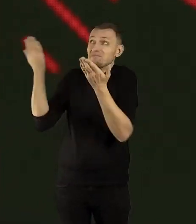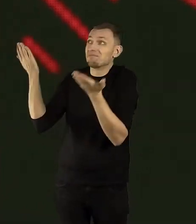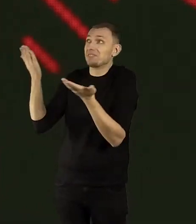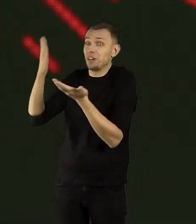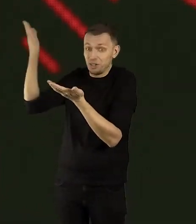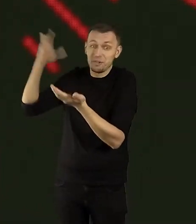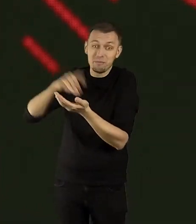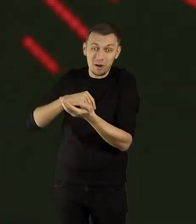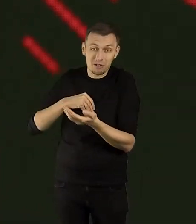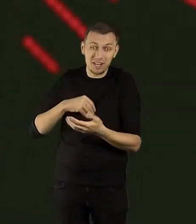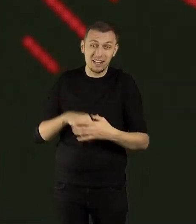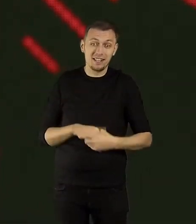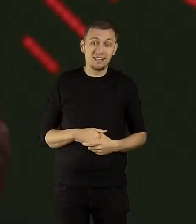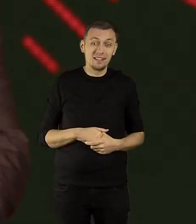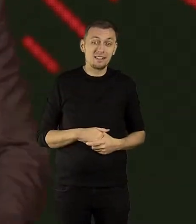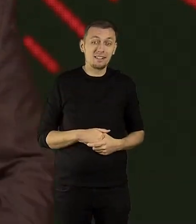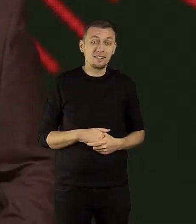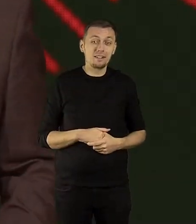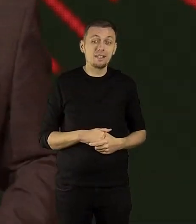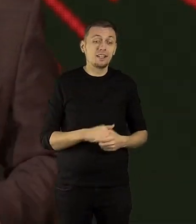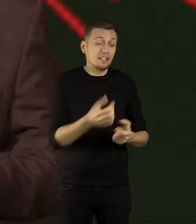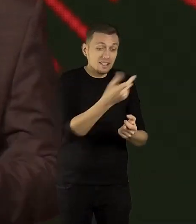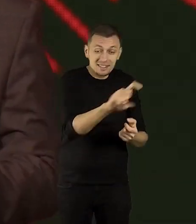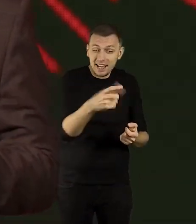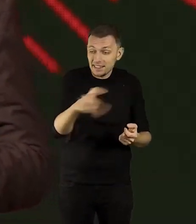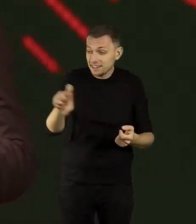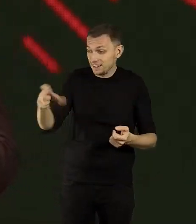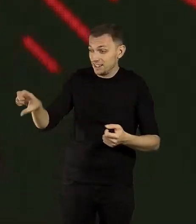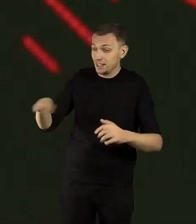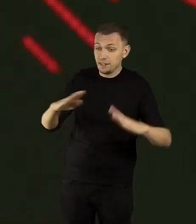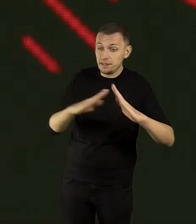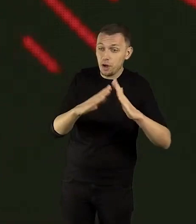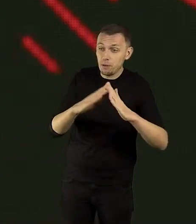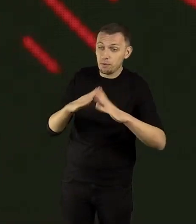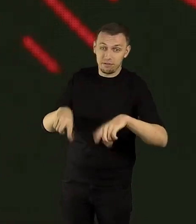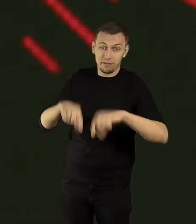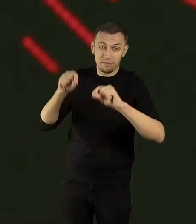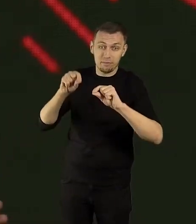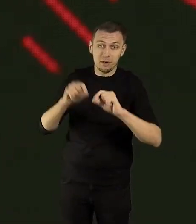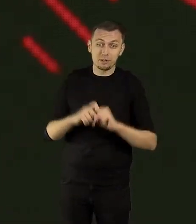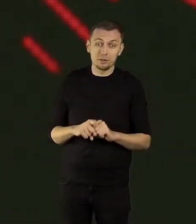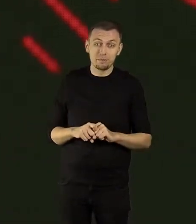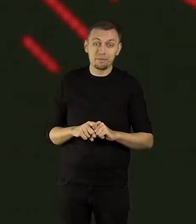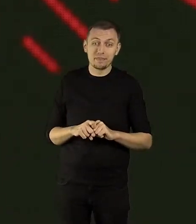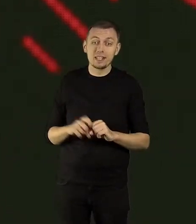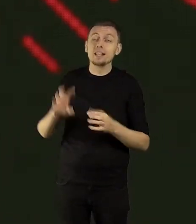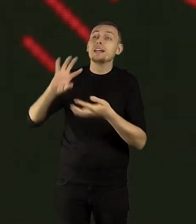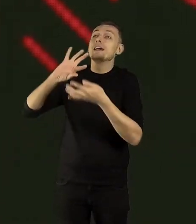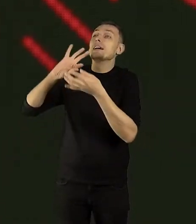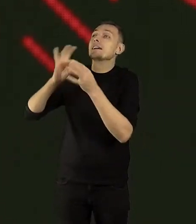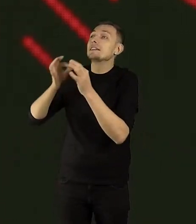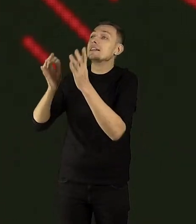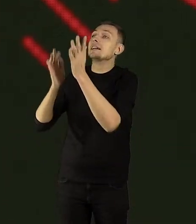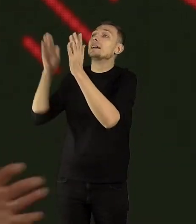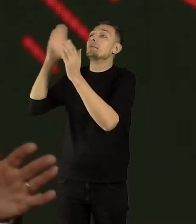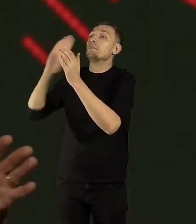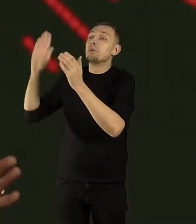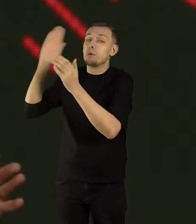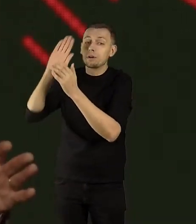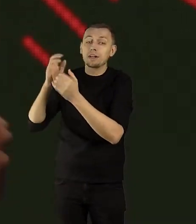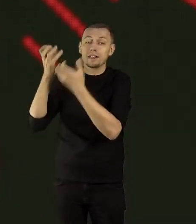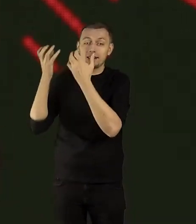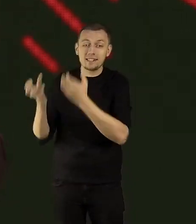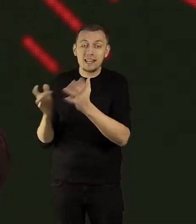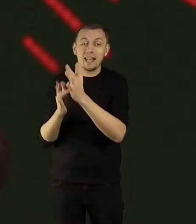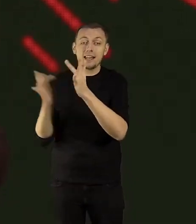wyższej, miałby setki domów do wyboru. Gdyby Bóg chciał dla niego najlepszej edukacji, najbardziej elitarnego